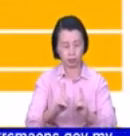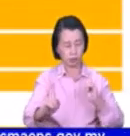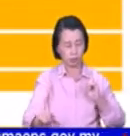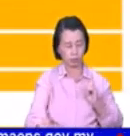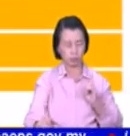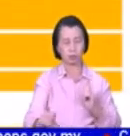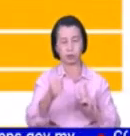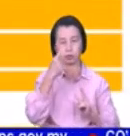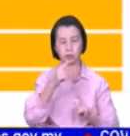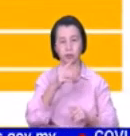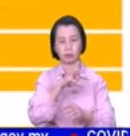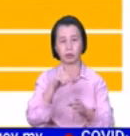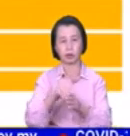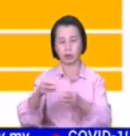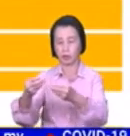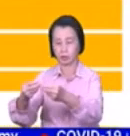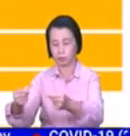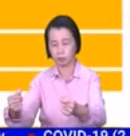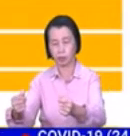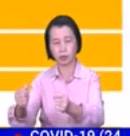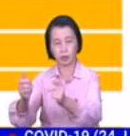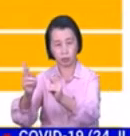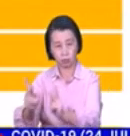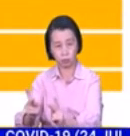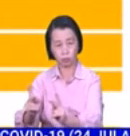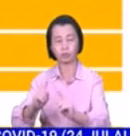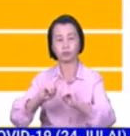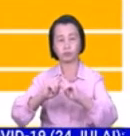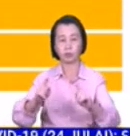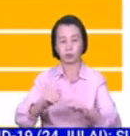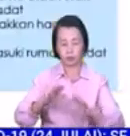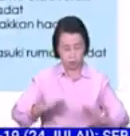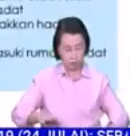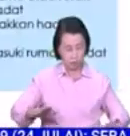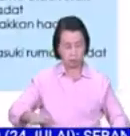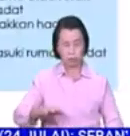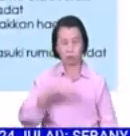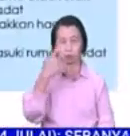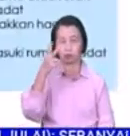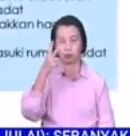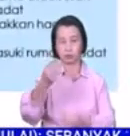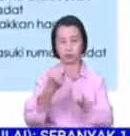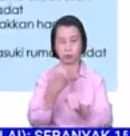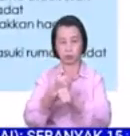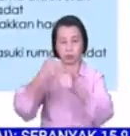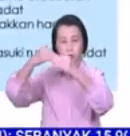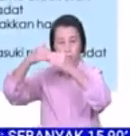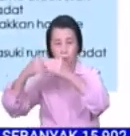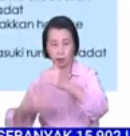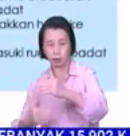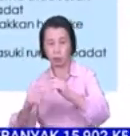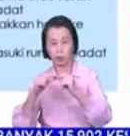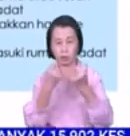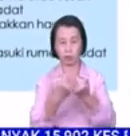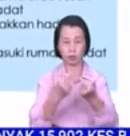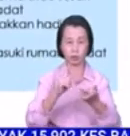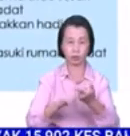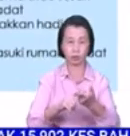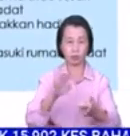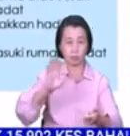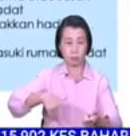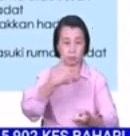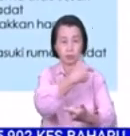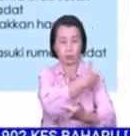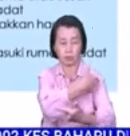penjarakan fizikal termasuk di tanah perkuburan. Bagaimanapun, kanak-kanak berumur 12 tahun dan ke bawah, golongan yang belum